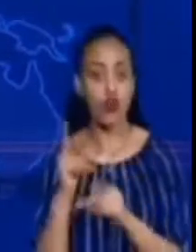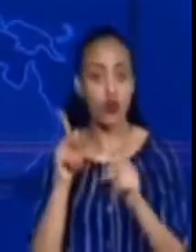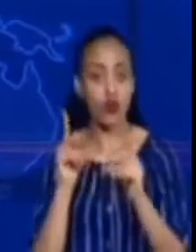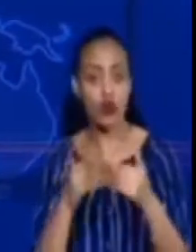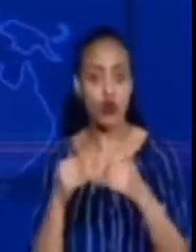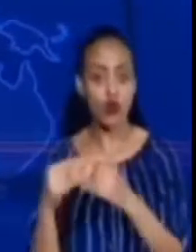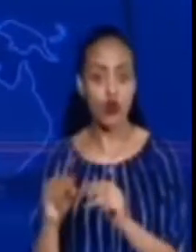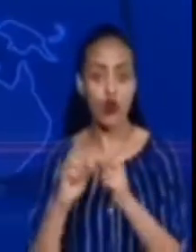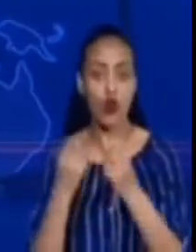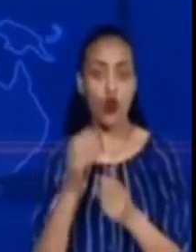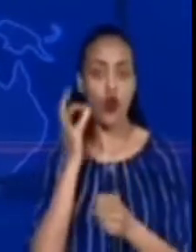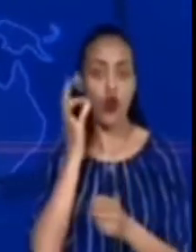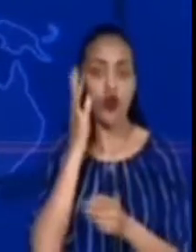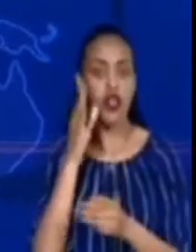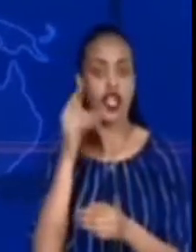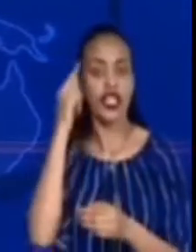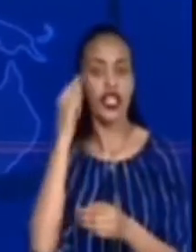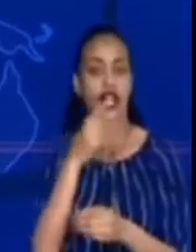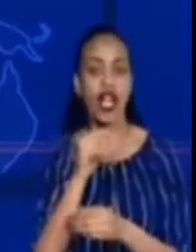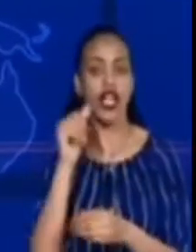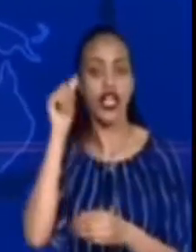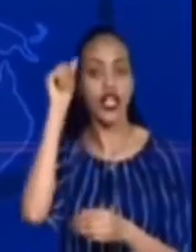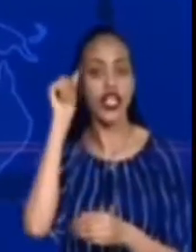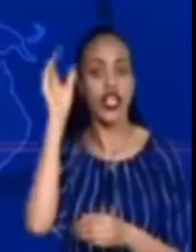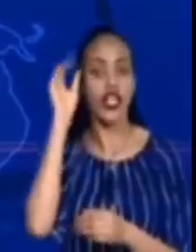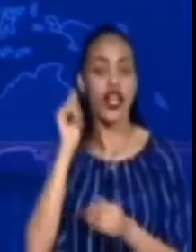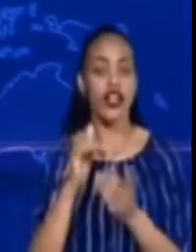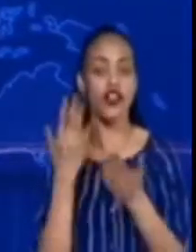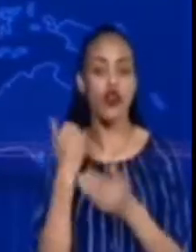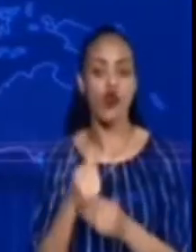አልሐኪም መሆኑ ትክክል እንደሆነ